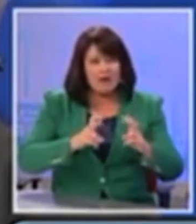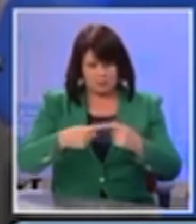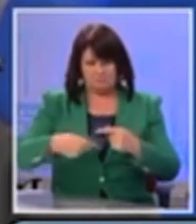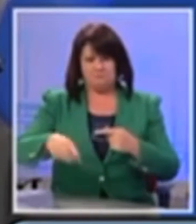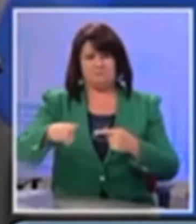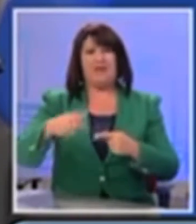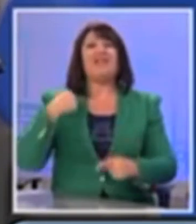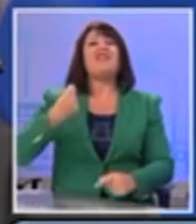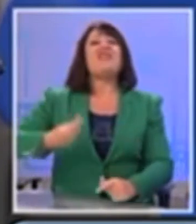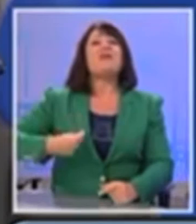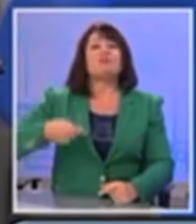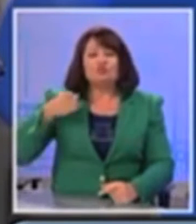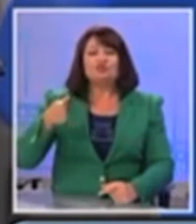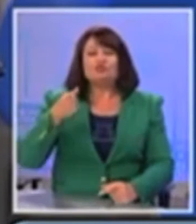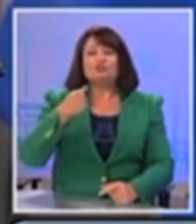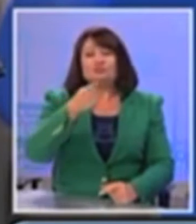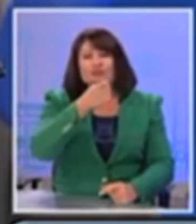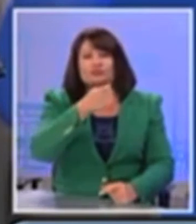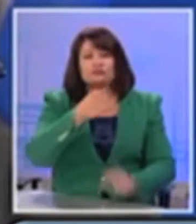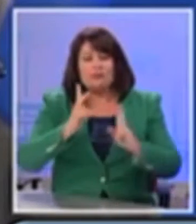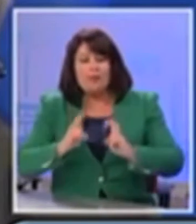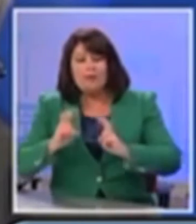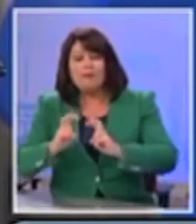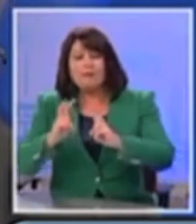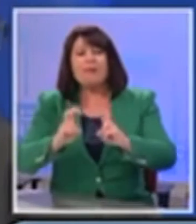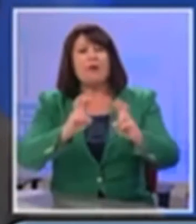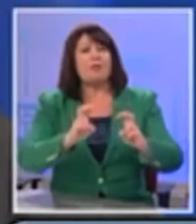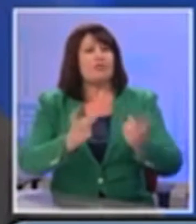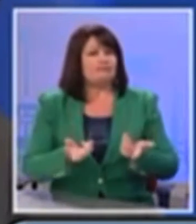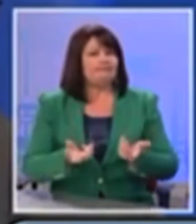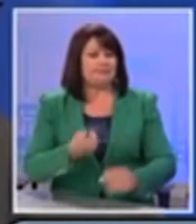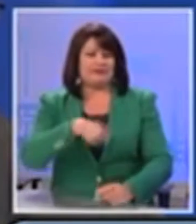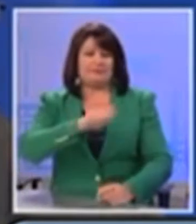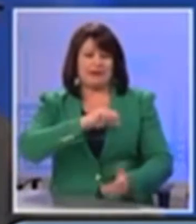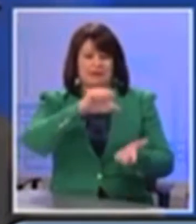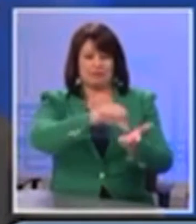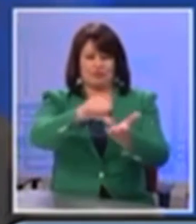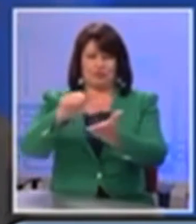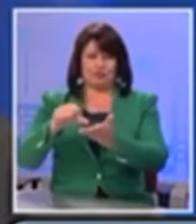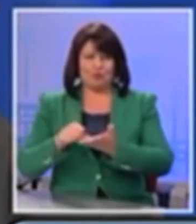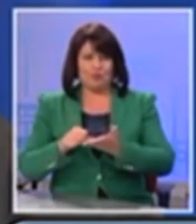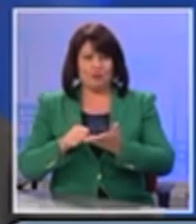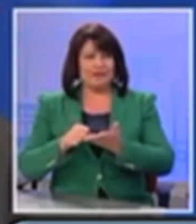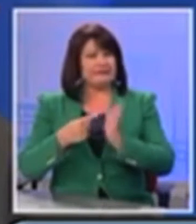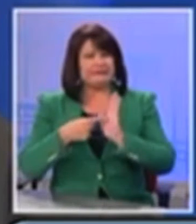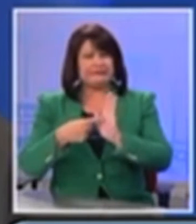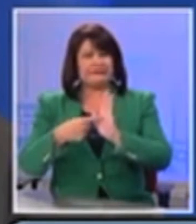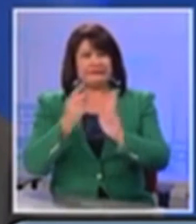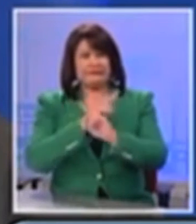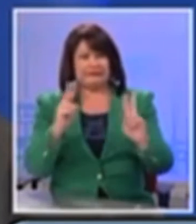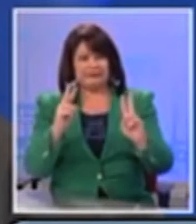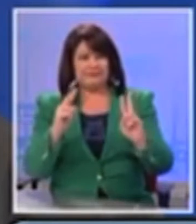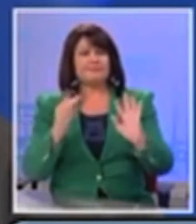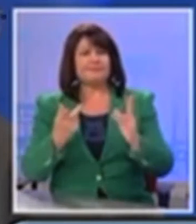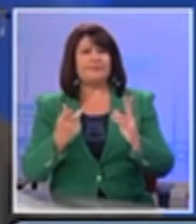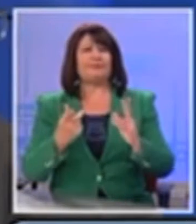villes ont dit très clairement que la commission d'audit de la dette grecque était une de leurs